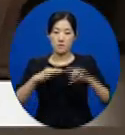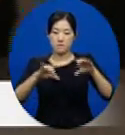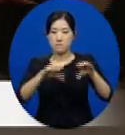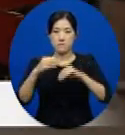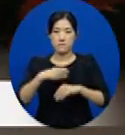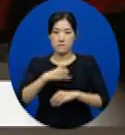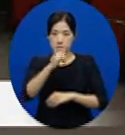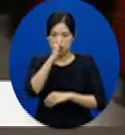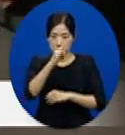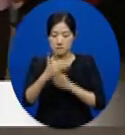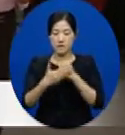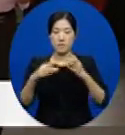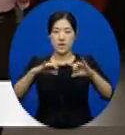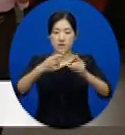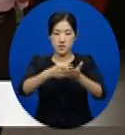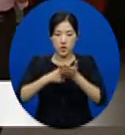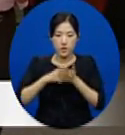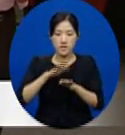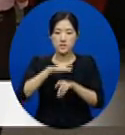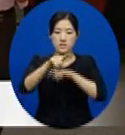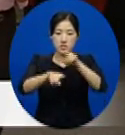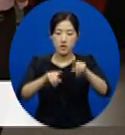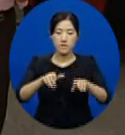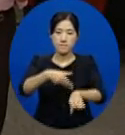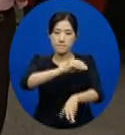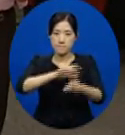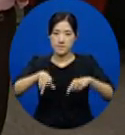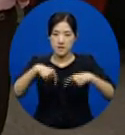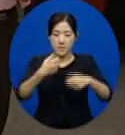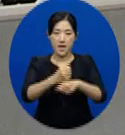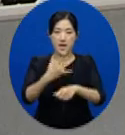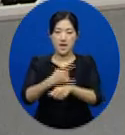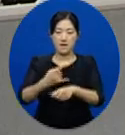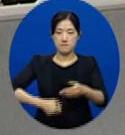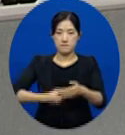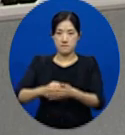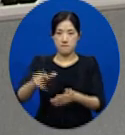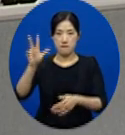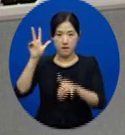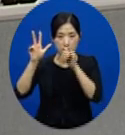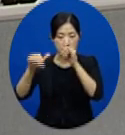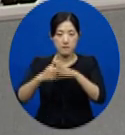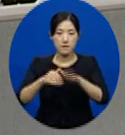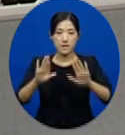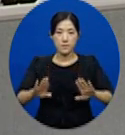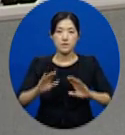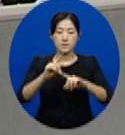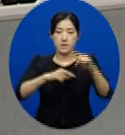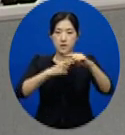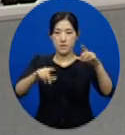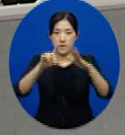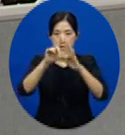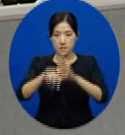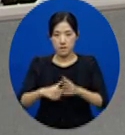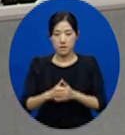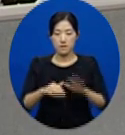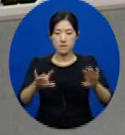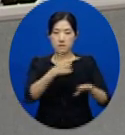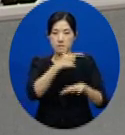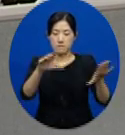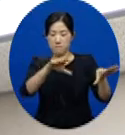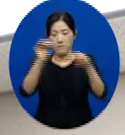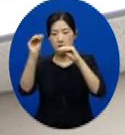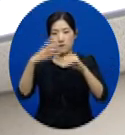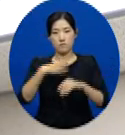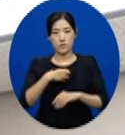에너지 절약 실천에 적극적으로 참여할 것을 결의했는데요. 이번 결의 대회에서는 전력 비상의 대정전 사태에